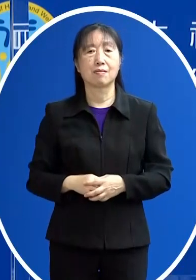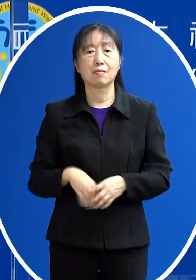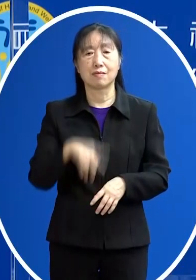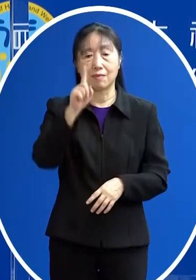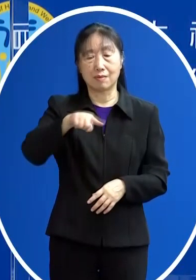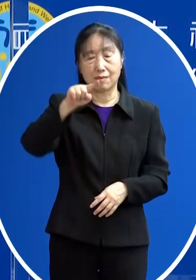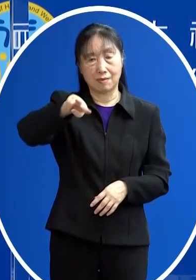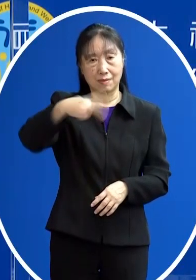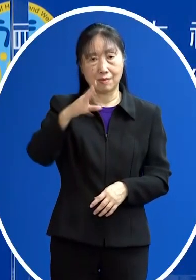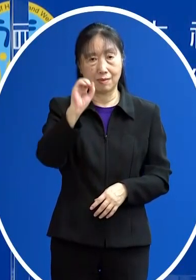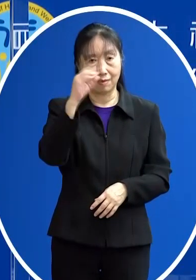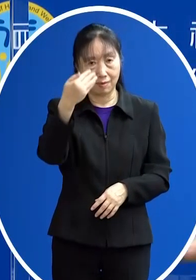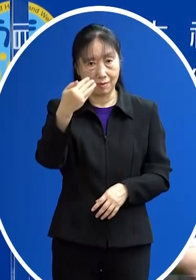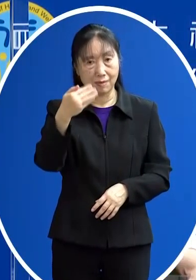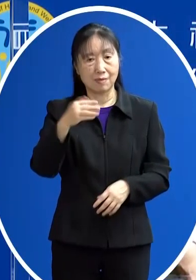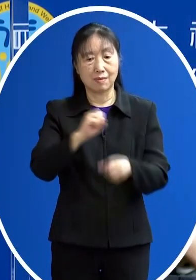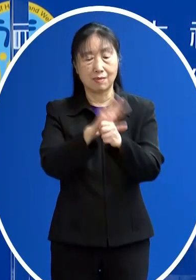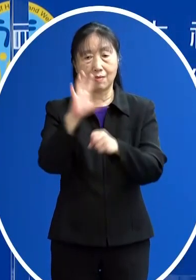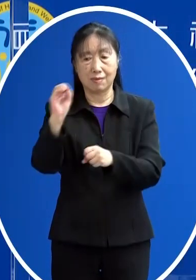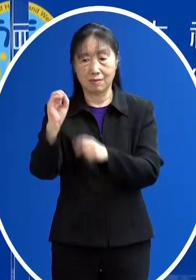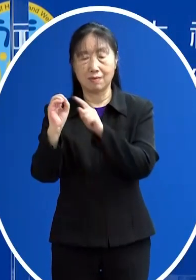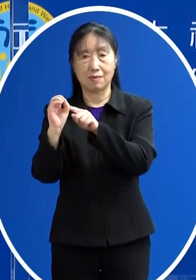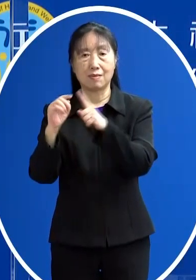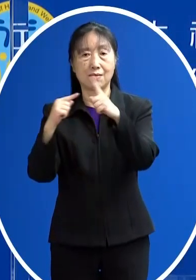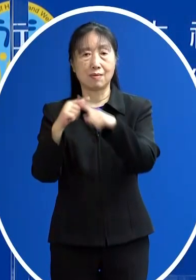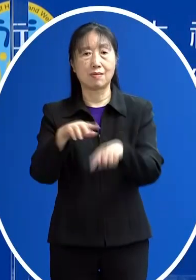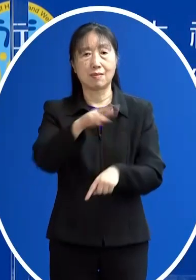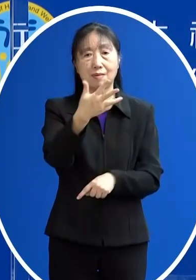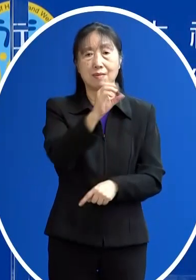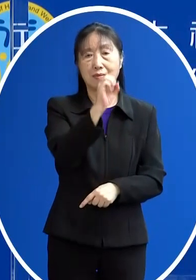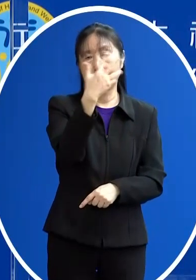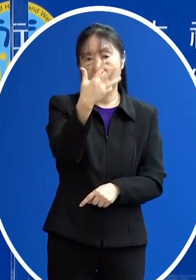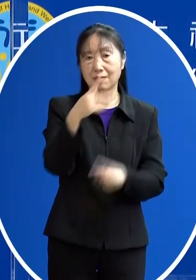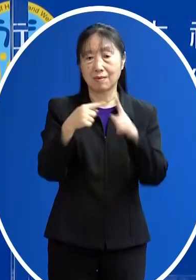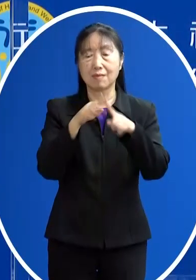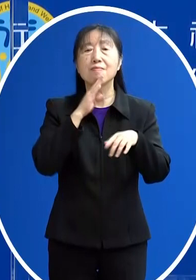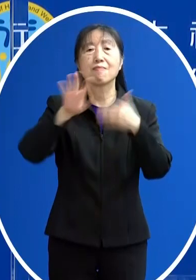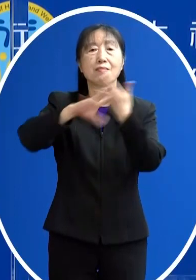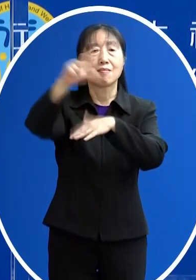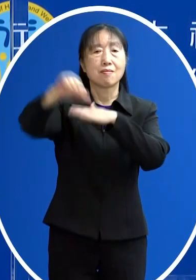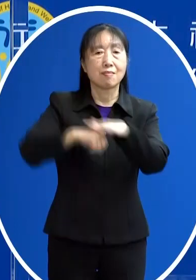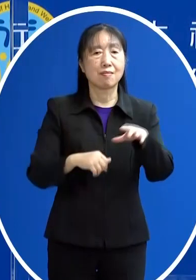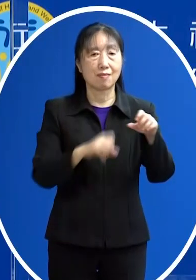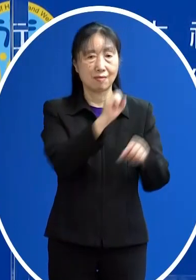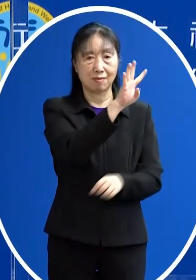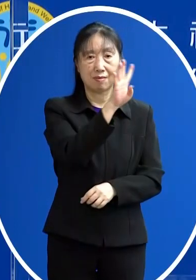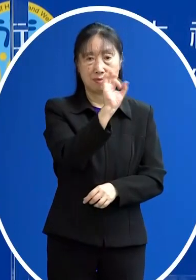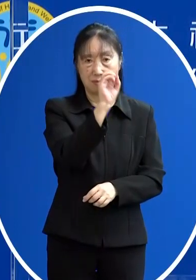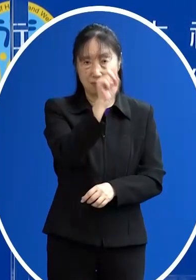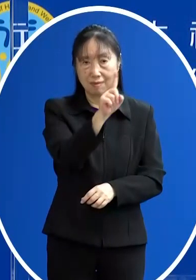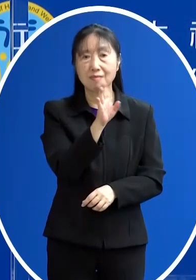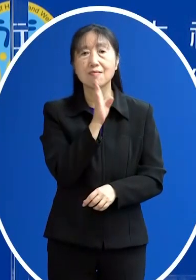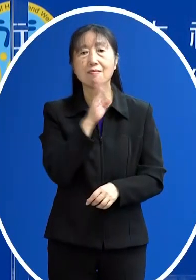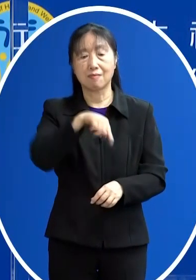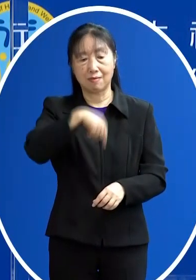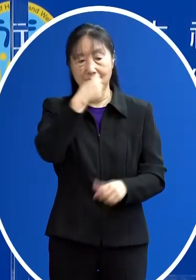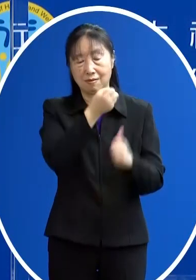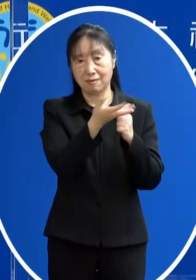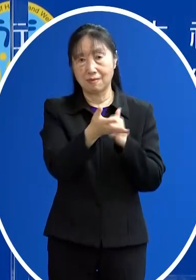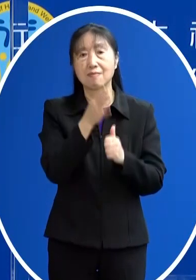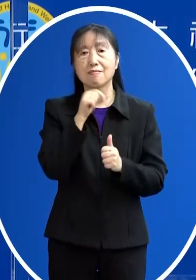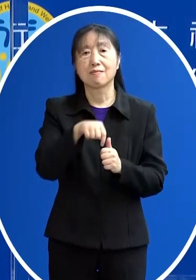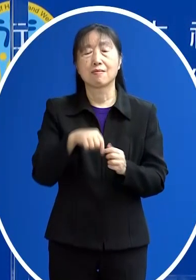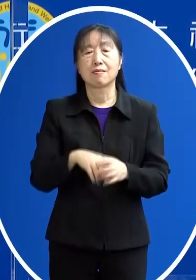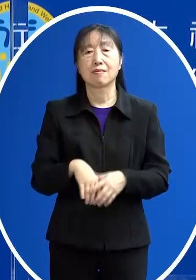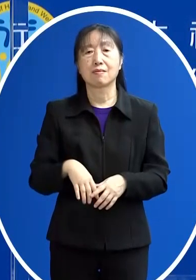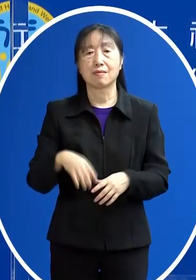有1209例的 Omicron，其中808例是境外移入，401例是本土哈。那这一周新增的